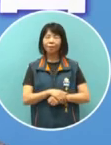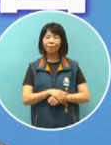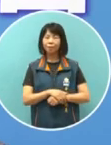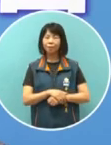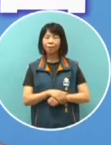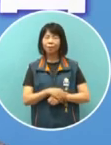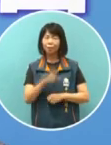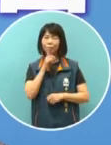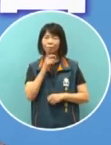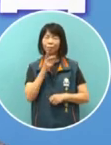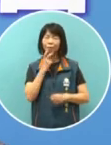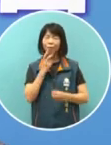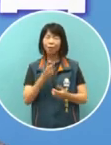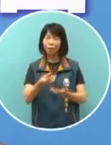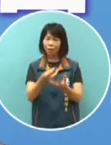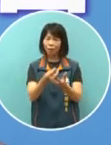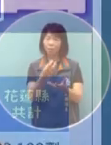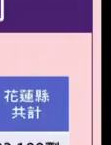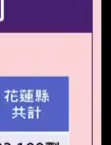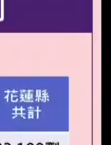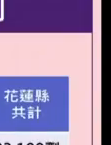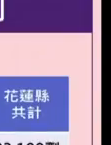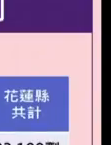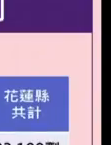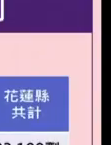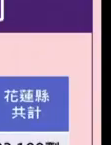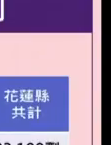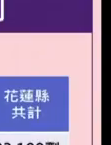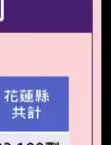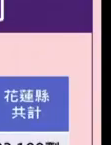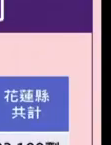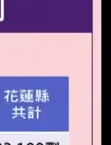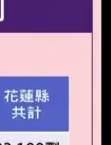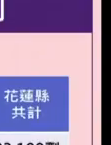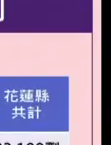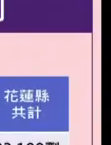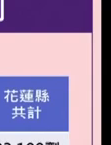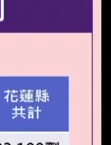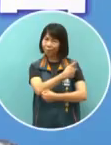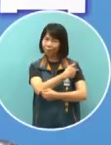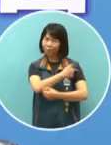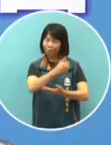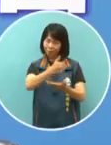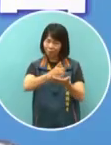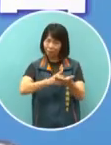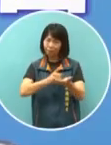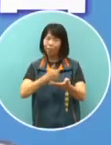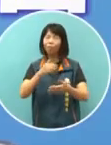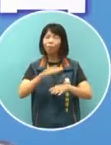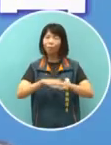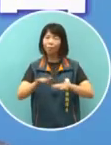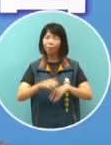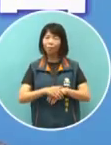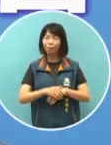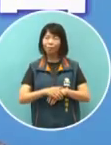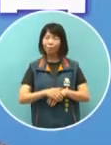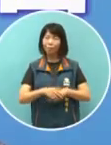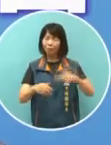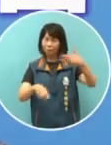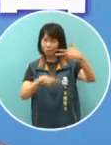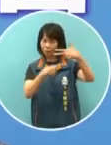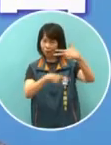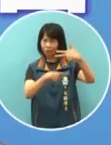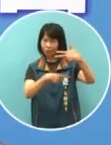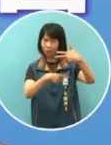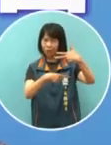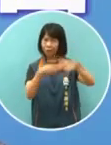以上原住民长者来接种。同时呢，也宣布了因为口罩资源相当充足，花莲县有6乡镇卫生所停止